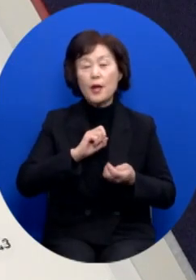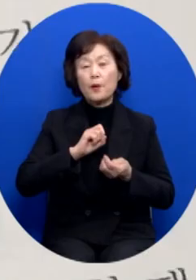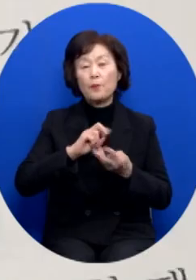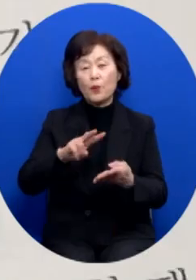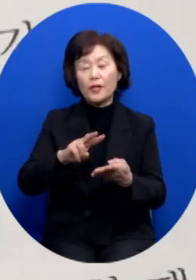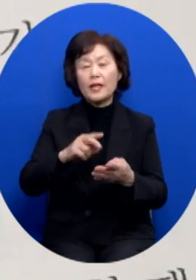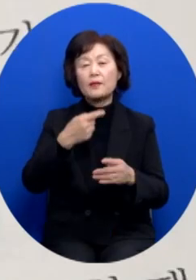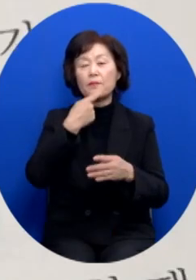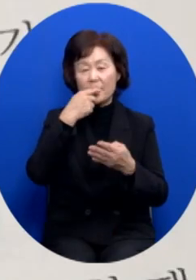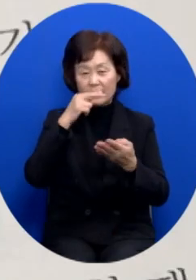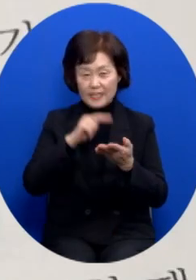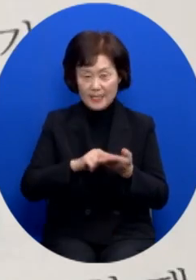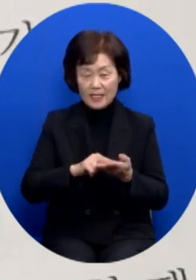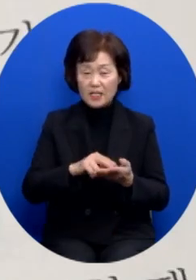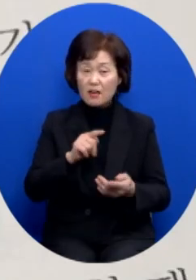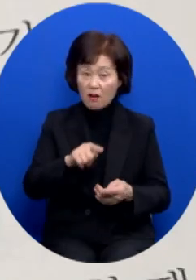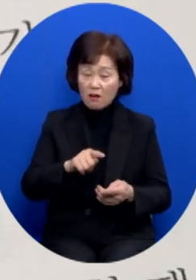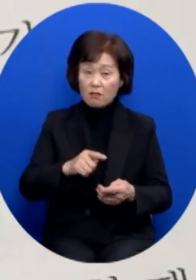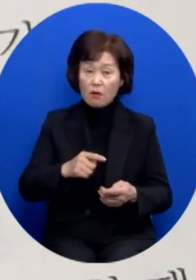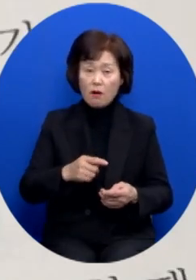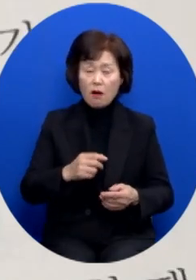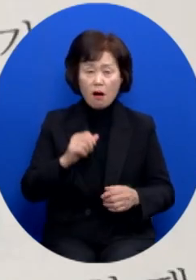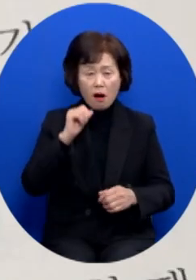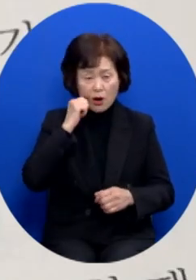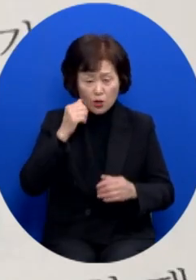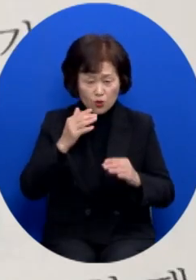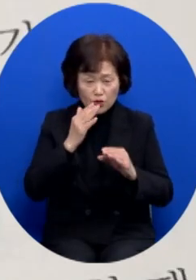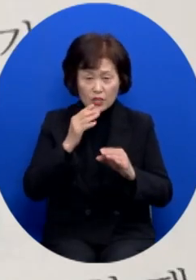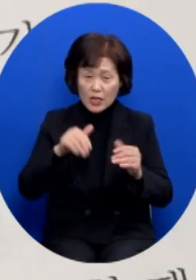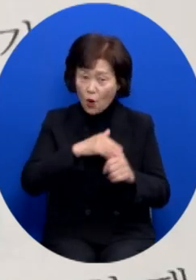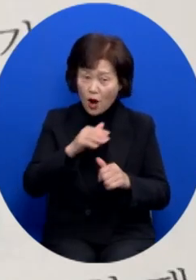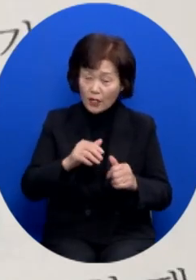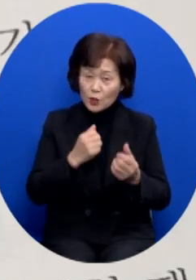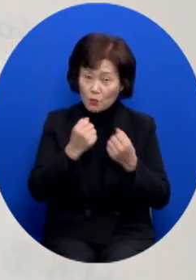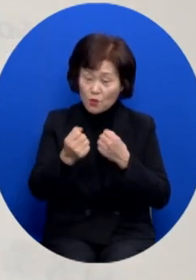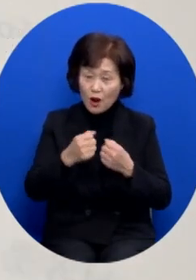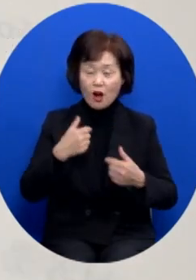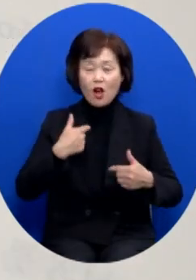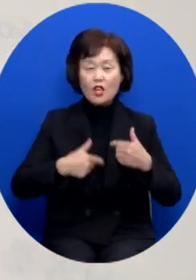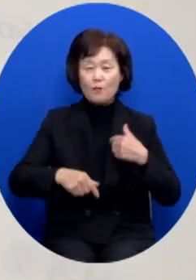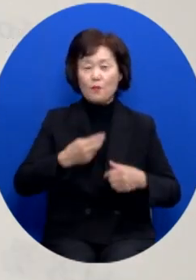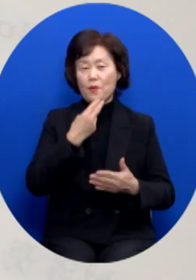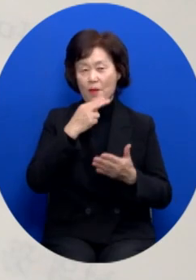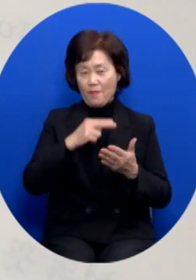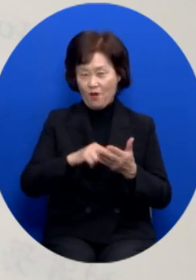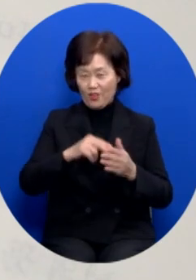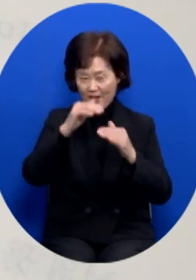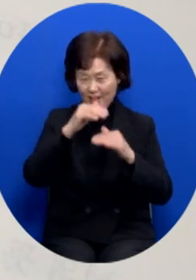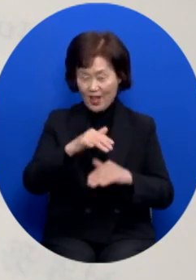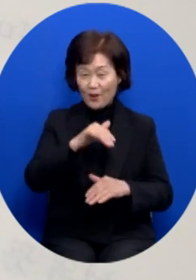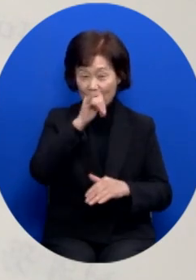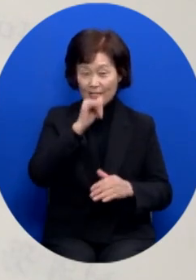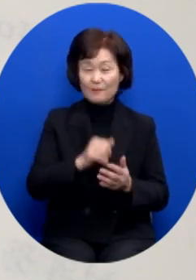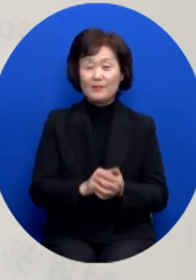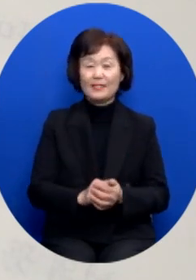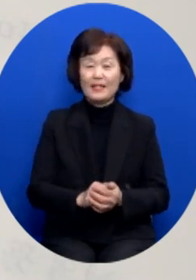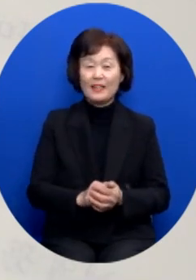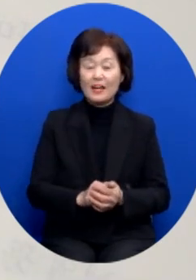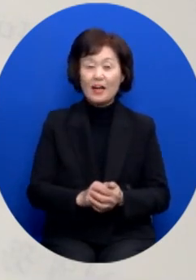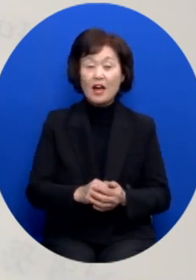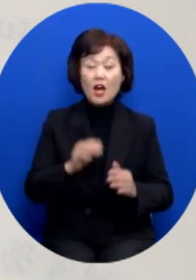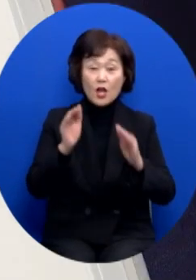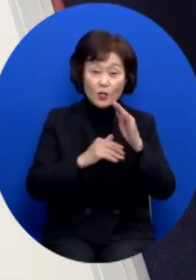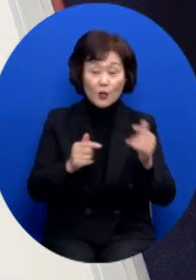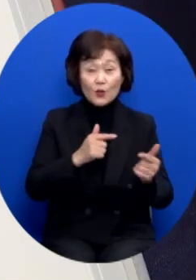빌립보서는 역설적이게 기쁨의 편지라는 별명을 가지고 있습니다. 이 책의 저자 고한울 목사는